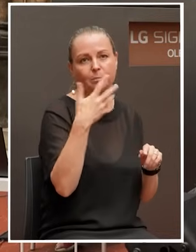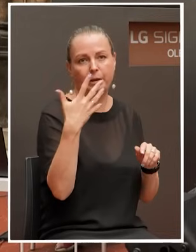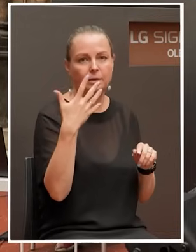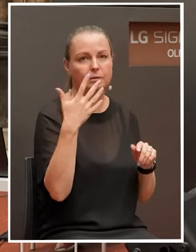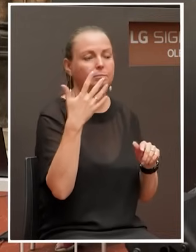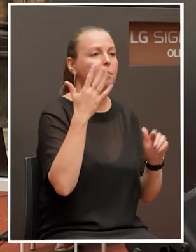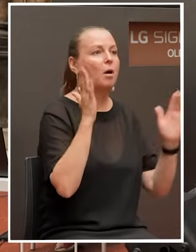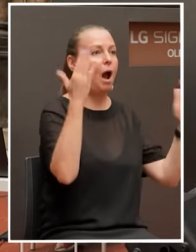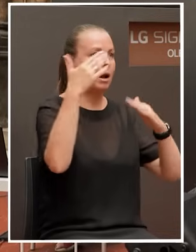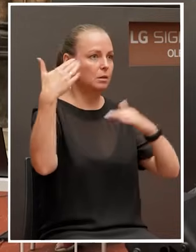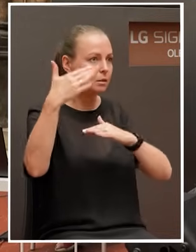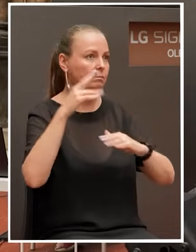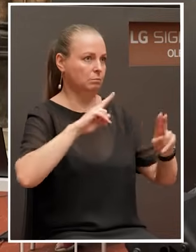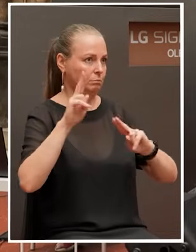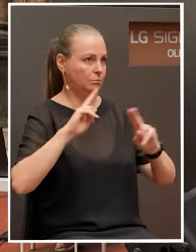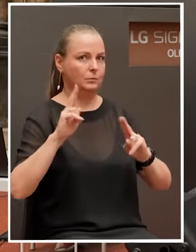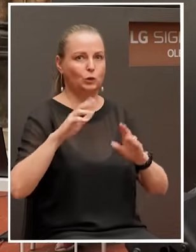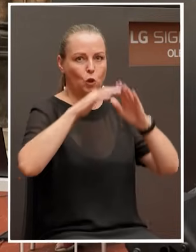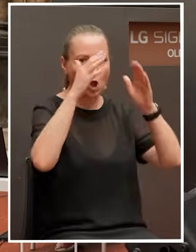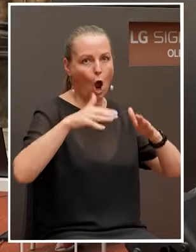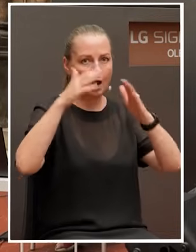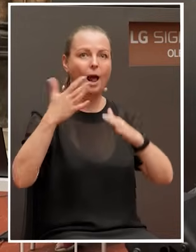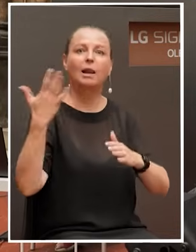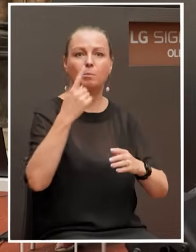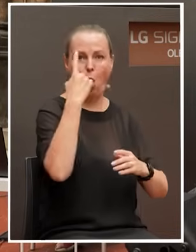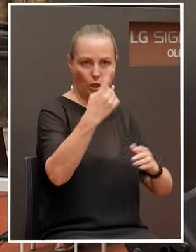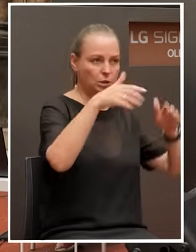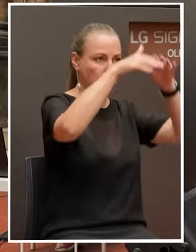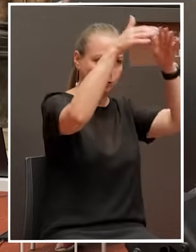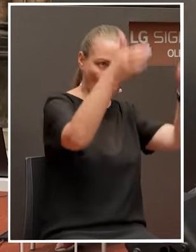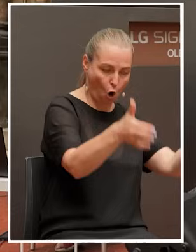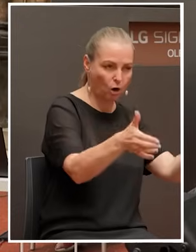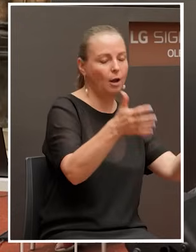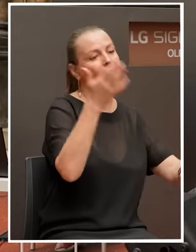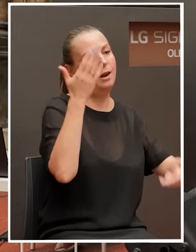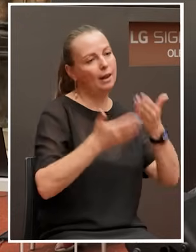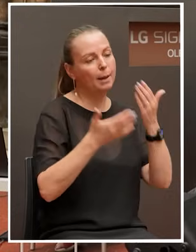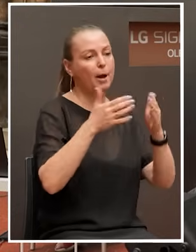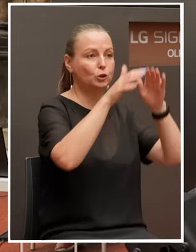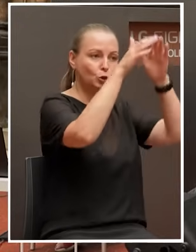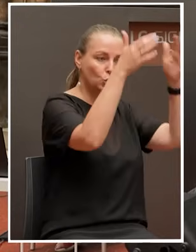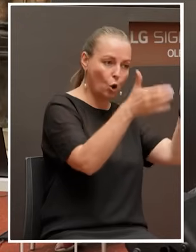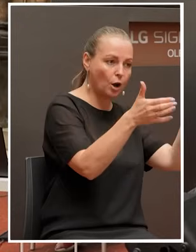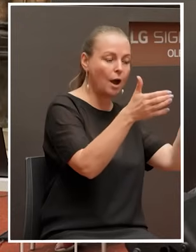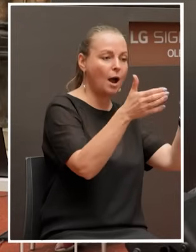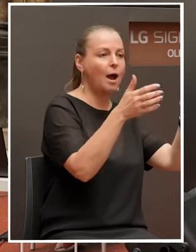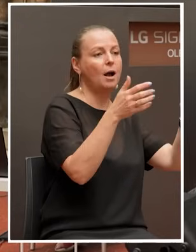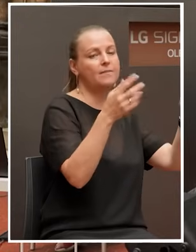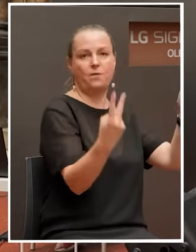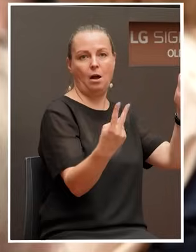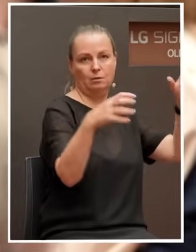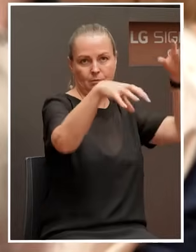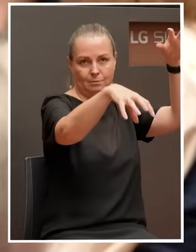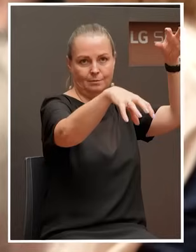полотен, изображающих стога. Либо это одиноко стоящий стог, либо это стог, либо это два